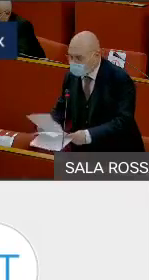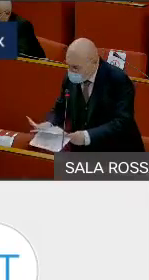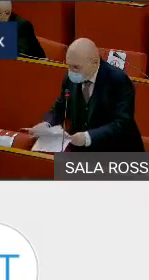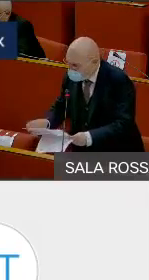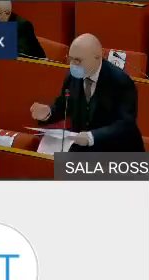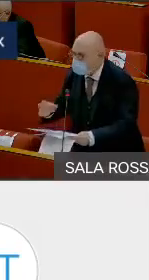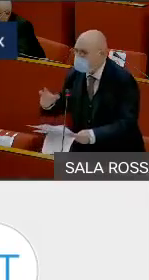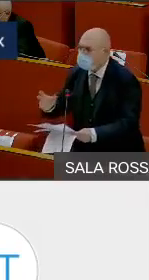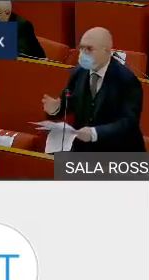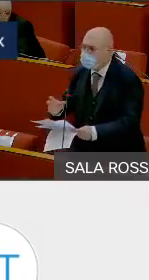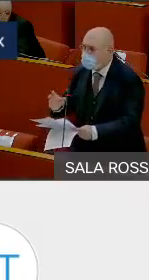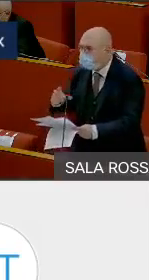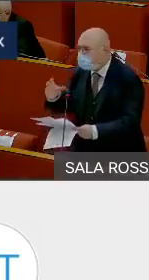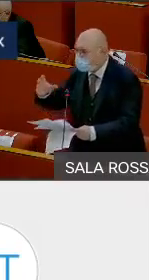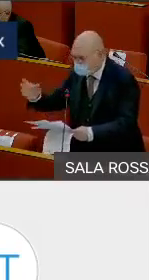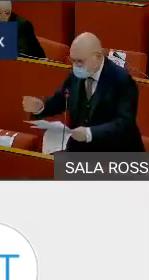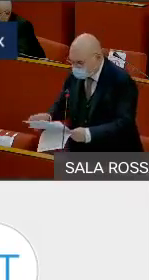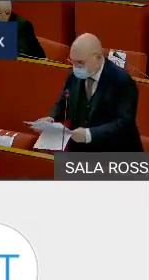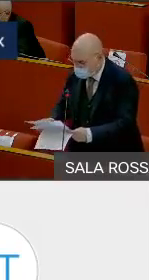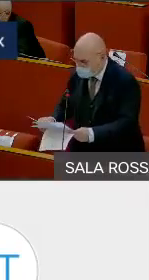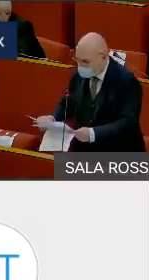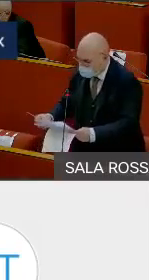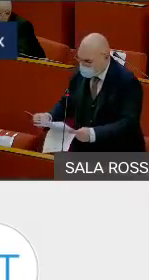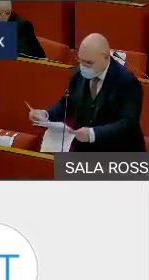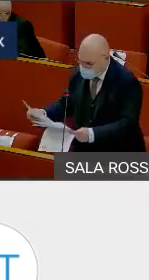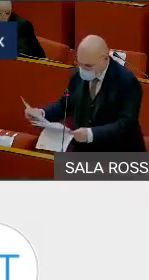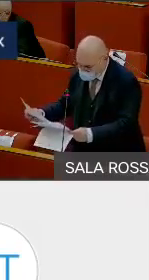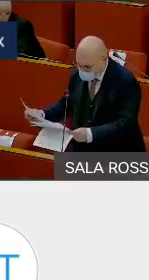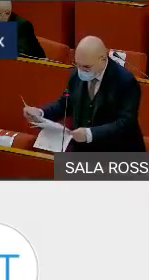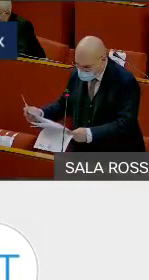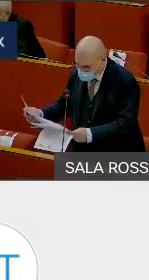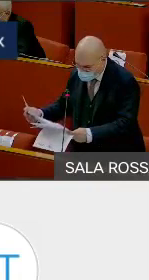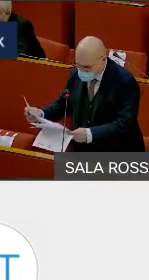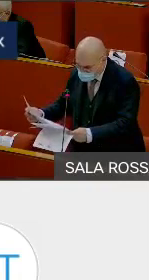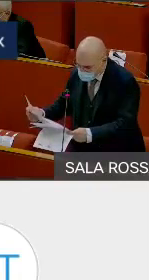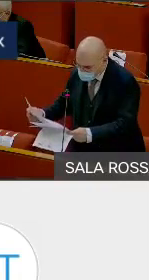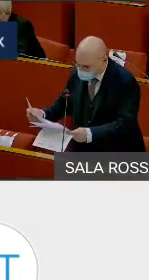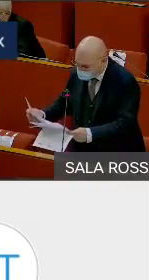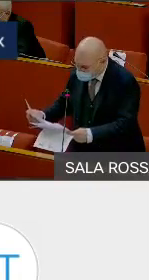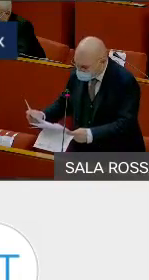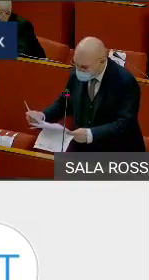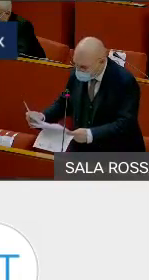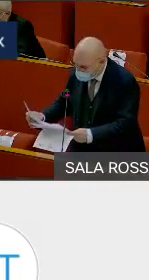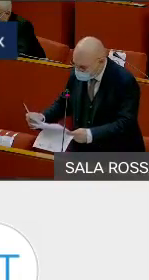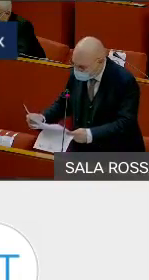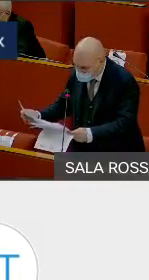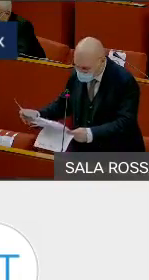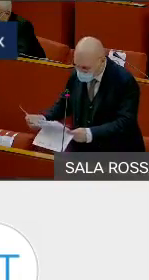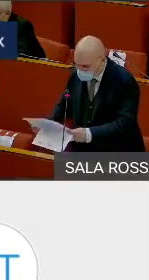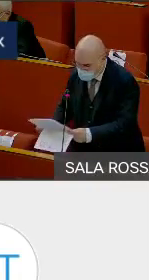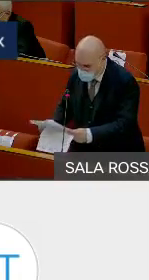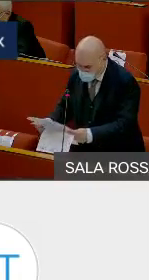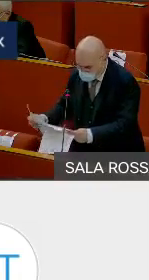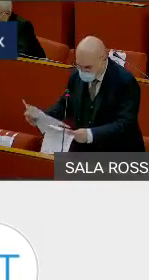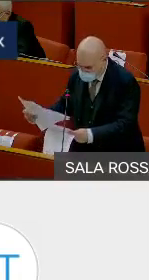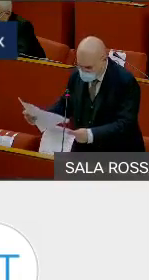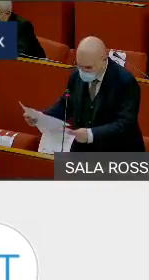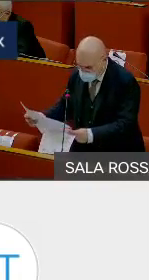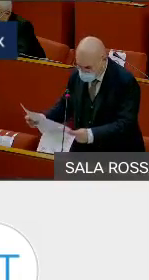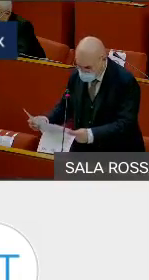la mente si richiede in questi tre diversi emendamenti per inserire in pagine diverse